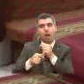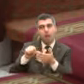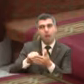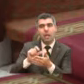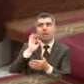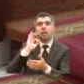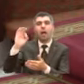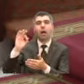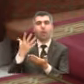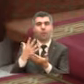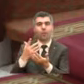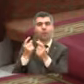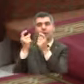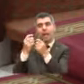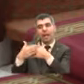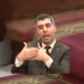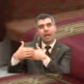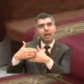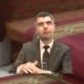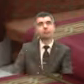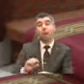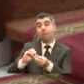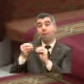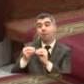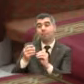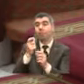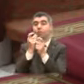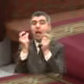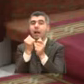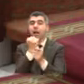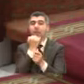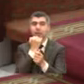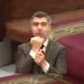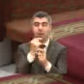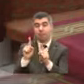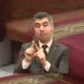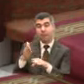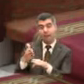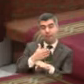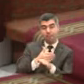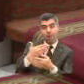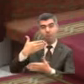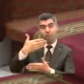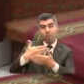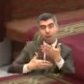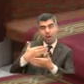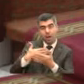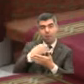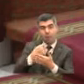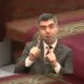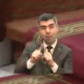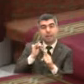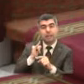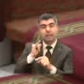من بعد تيوقع مشكل المقاوله. المسطره المعمول بها قبل ما تفسخ العقده خصك تنبهوا واحد ثلاثه المرات دي ميزون